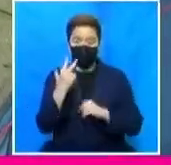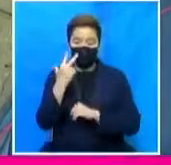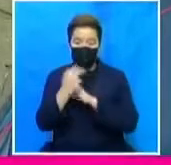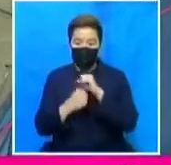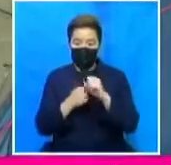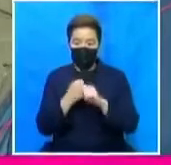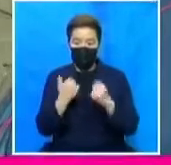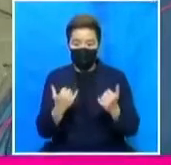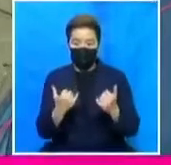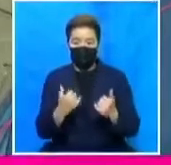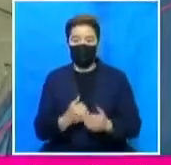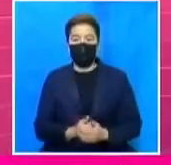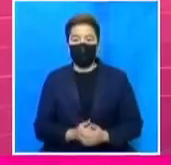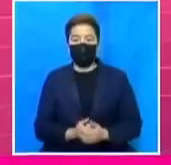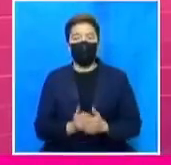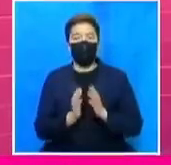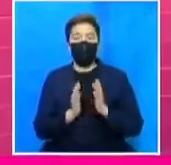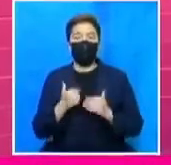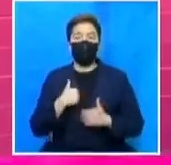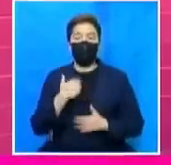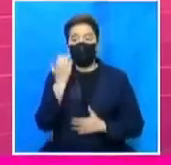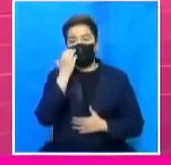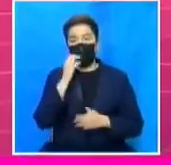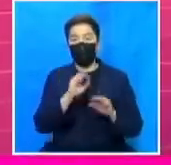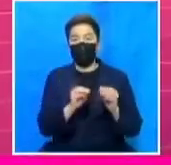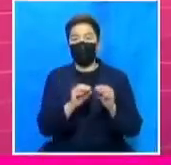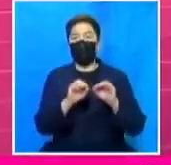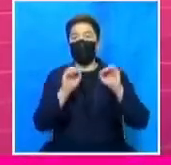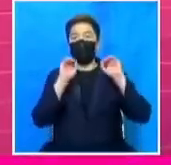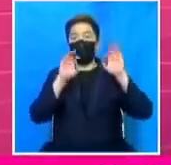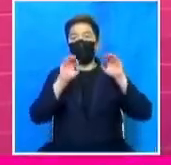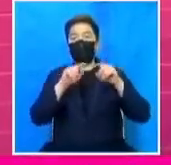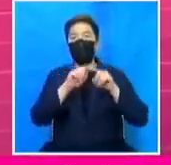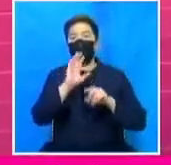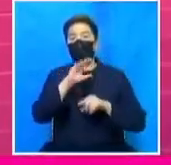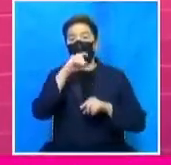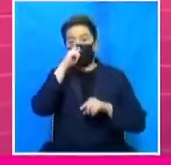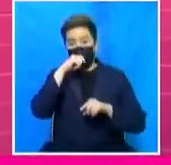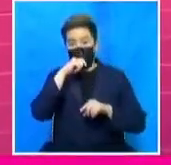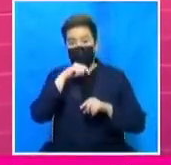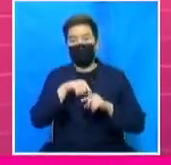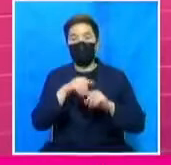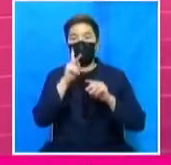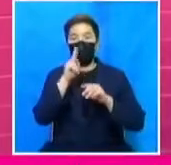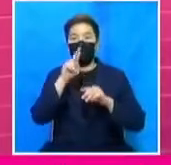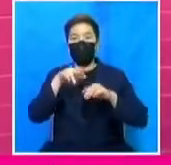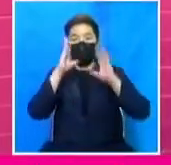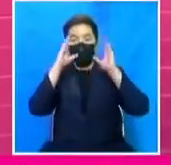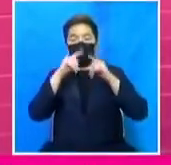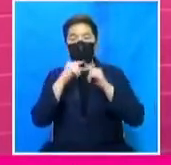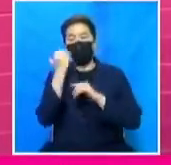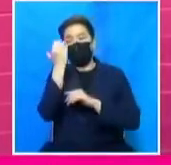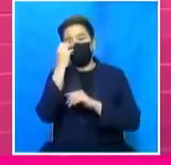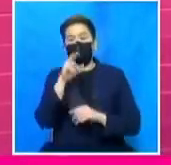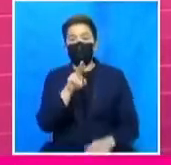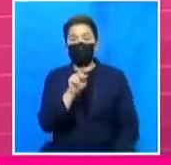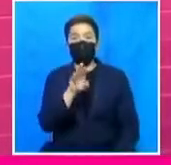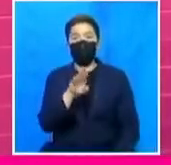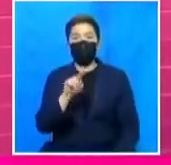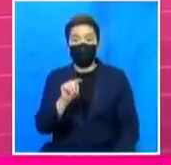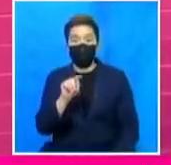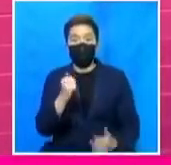ในครั้งนี้ขอขอบคุณสถานีวิทยุกระจายเสียงแห่งประเทศไทยกรมประชาสัมพันธ์สถานีโทรทัศน์ช่อง